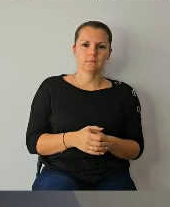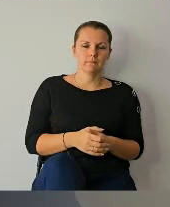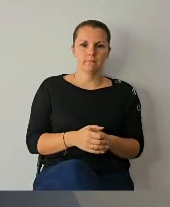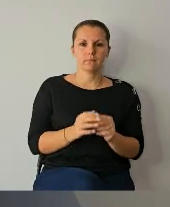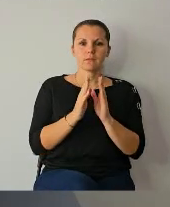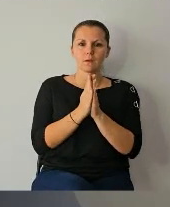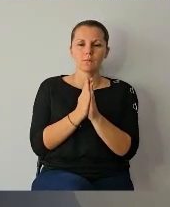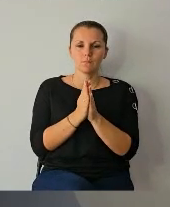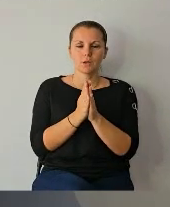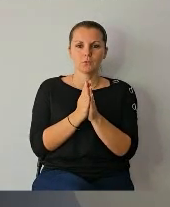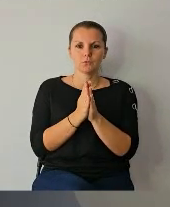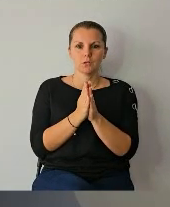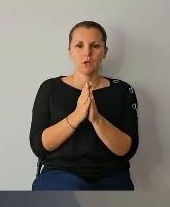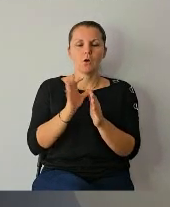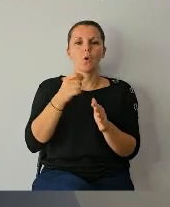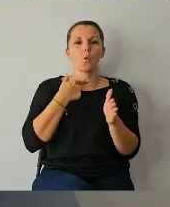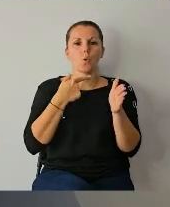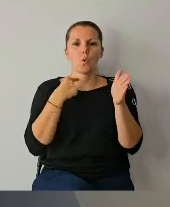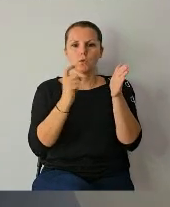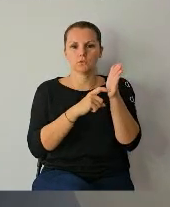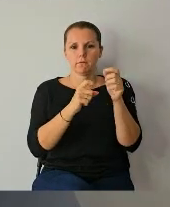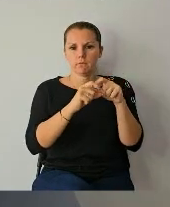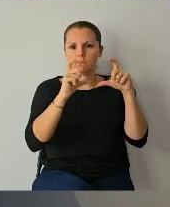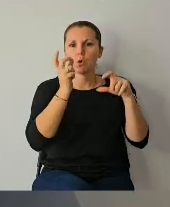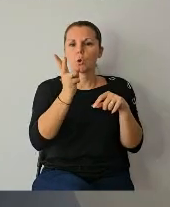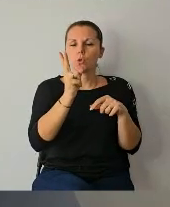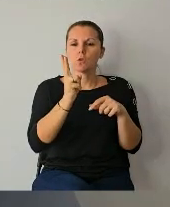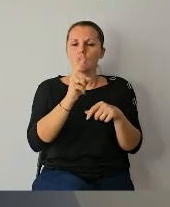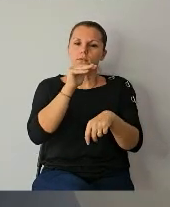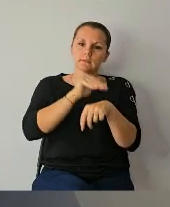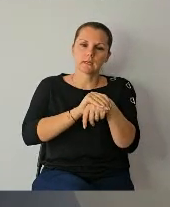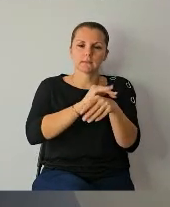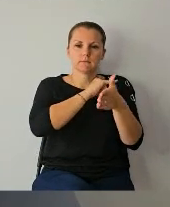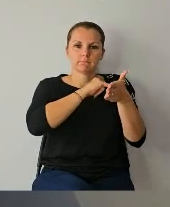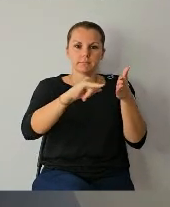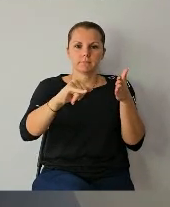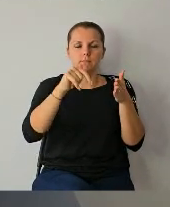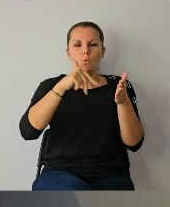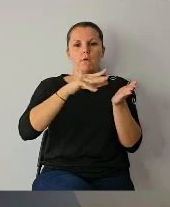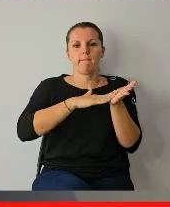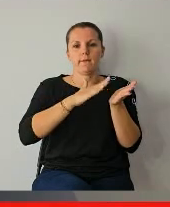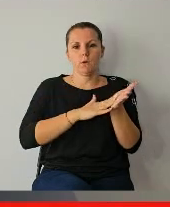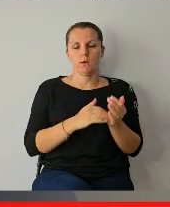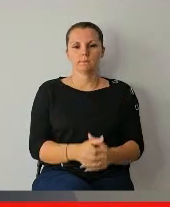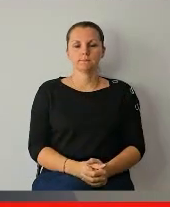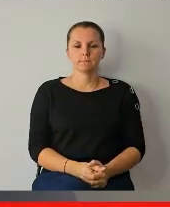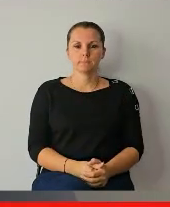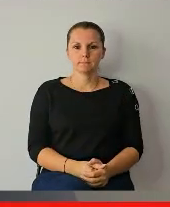Bardzo proszę o głosowanie. Kto z państwa jest za ściągnięciem przedstawionej uchwały?